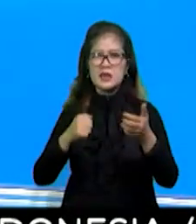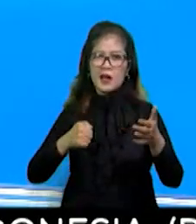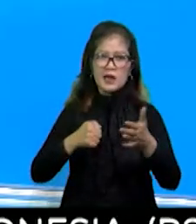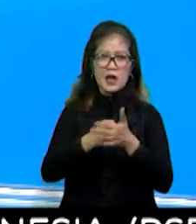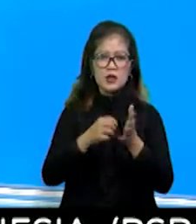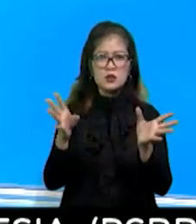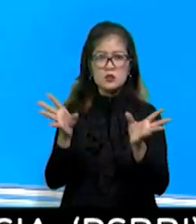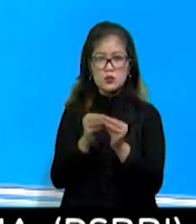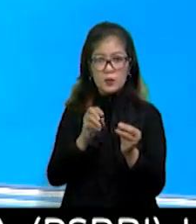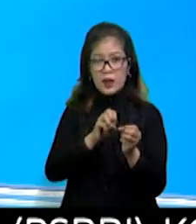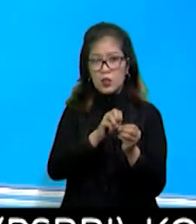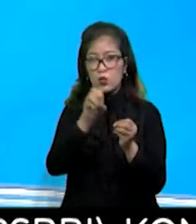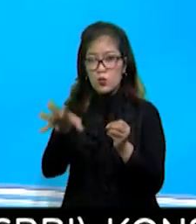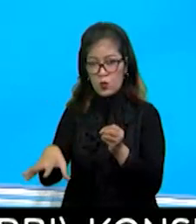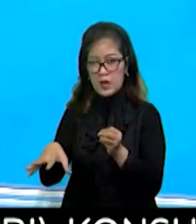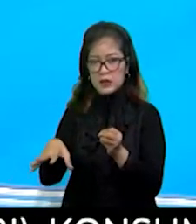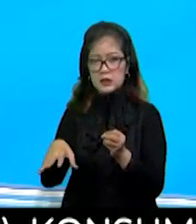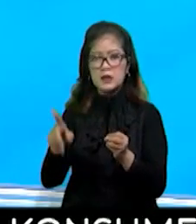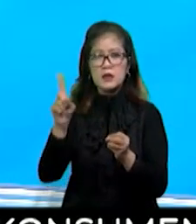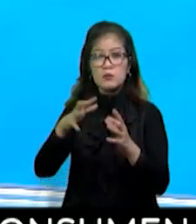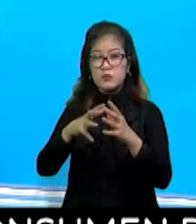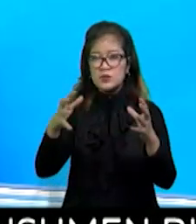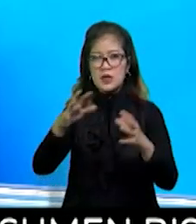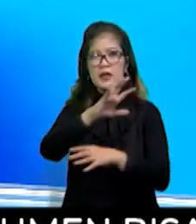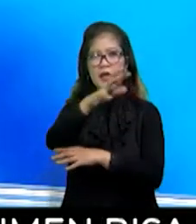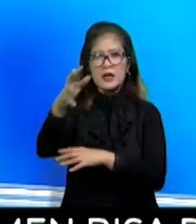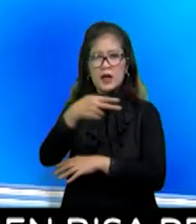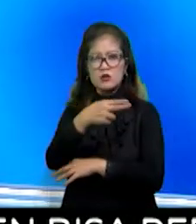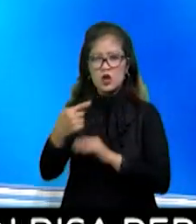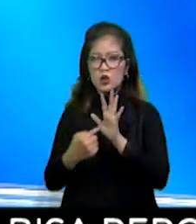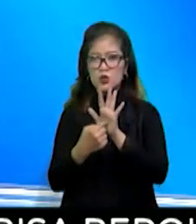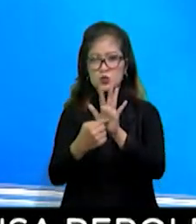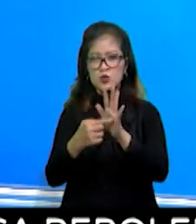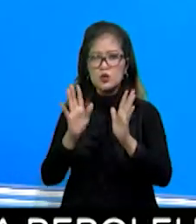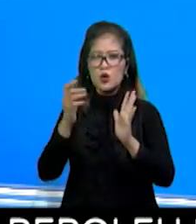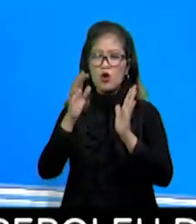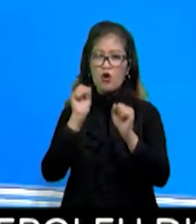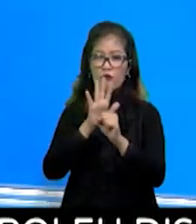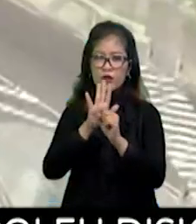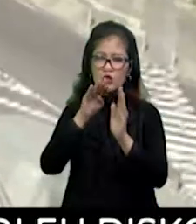penularan. Sebagian besar daerah di Indonesia mulai menunjukkan kurva penurunan COVID-19.